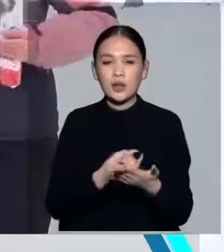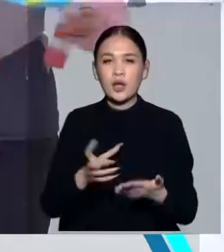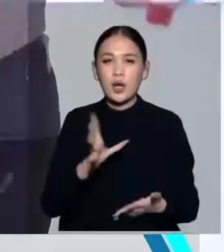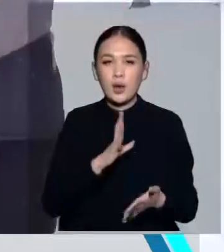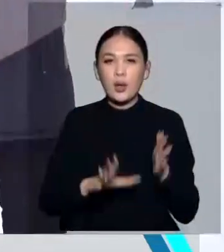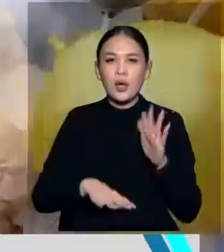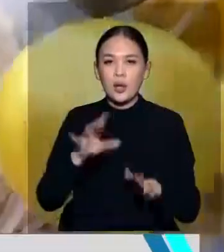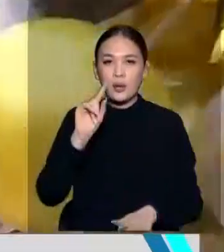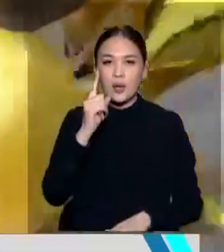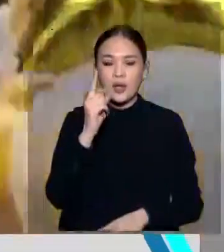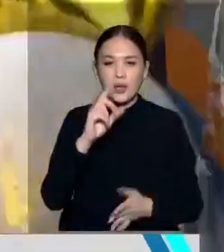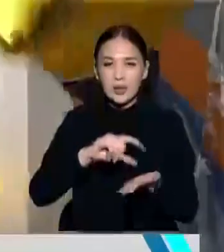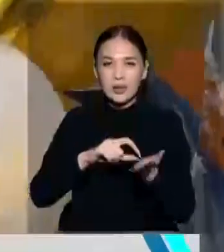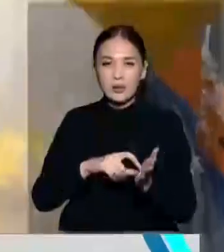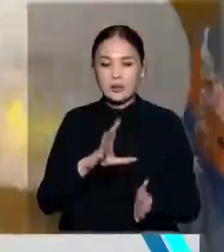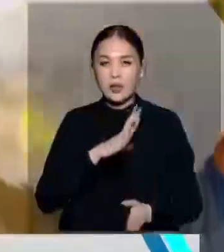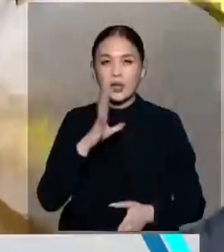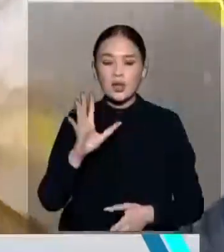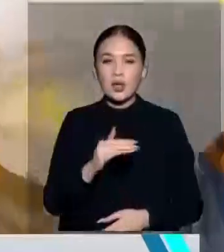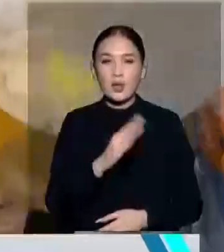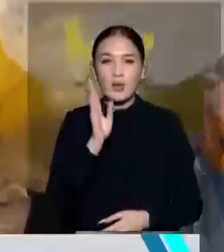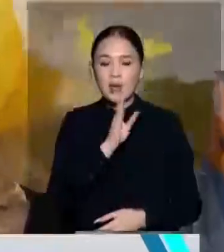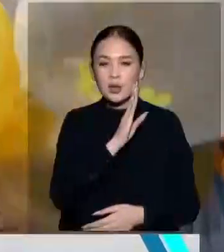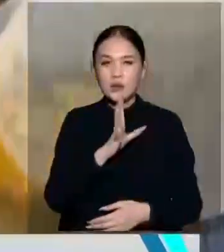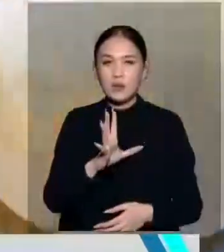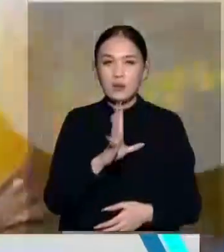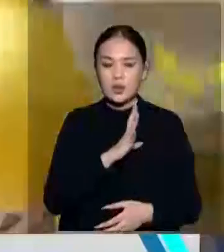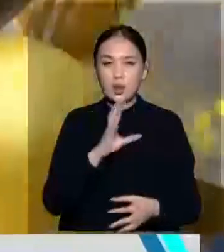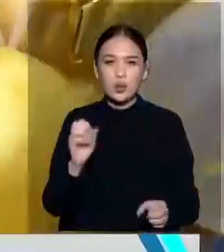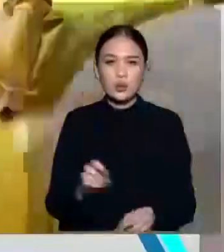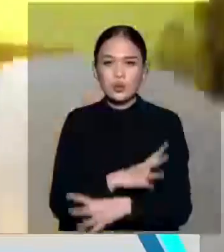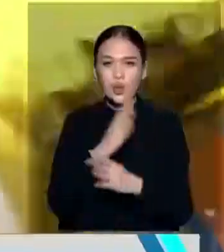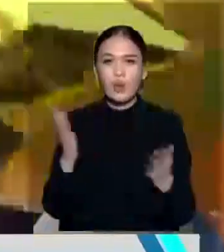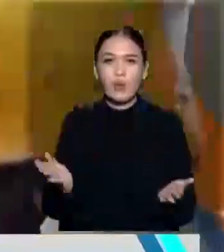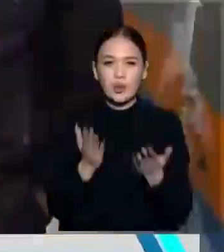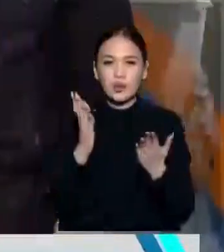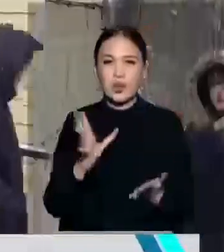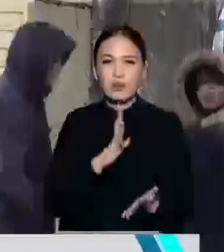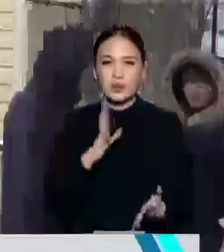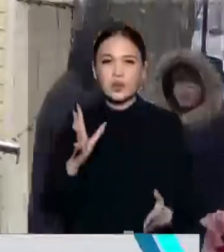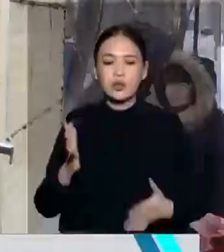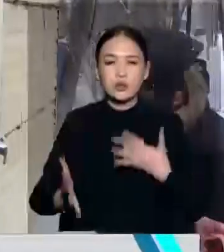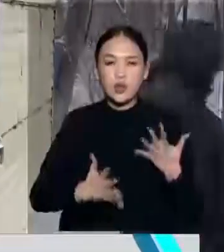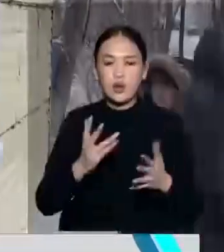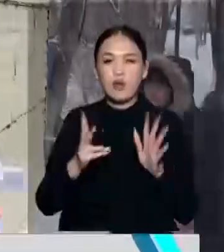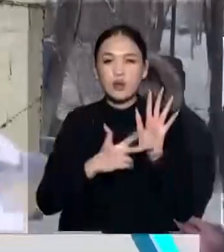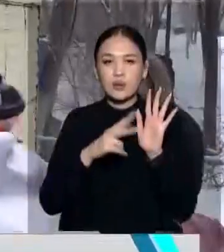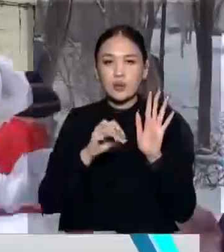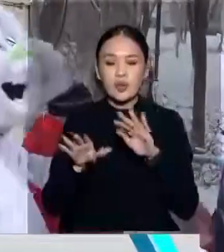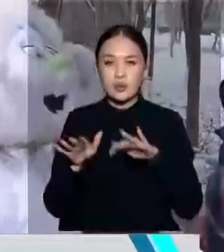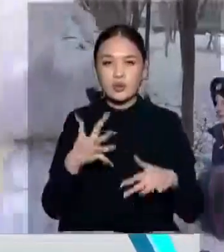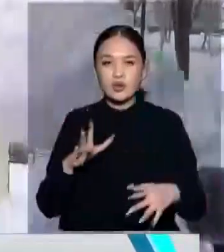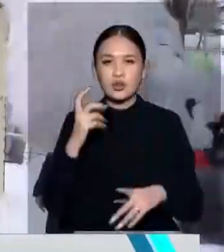когда она была еще первоклашкой. Такому увлечению родители Софии были удивлены, но поддержали стремление дочери. А спустя 8 лет она